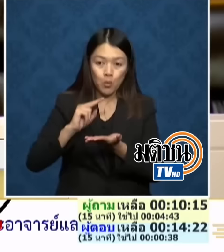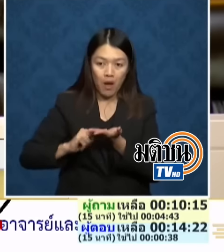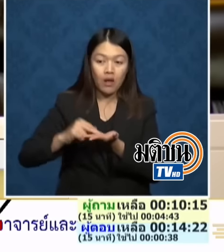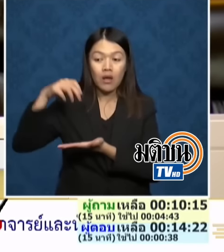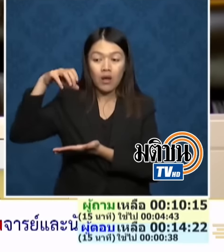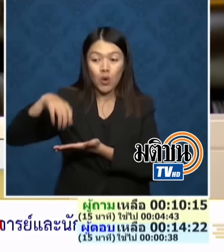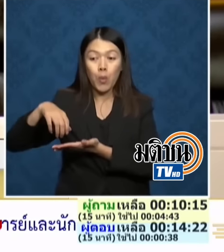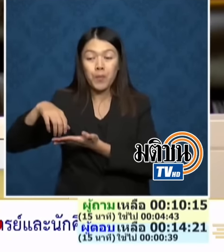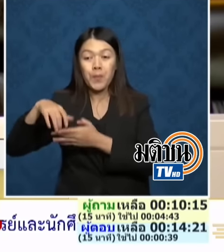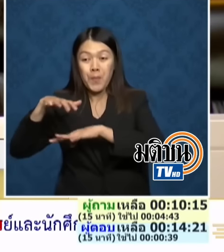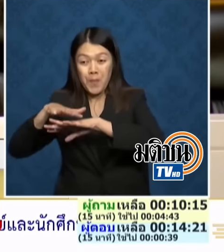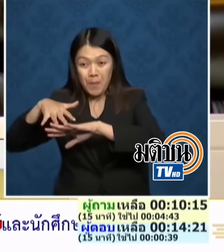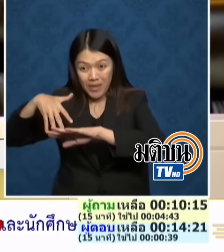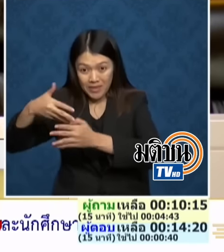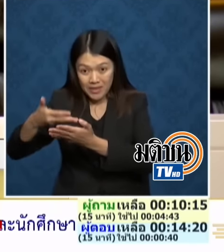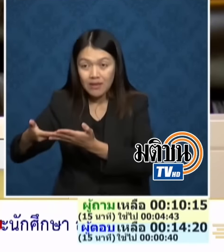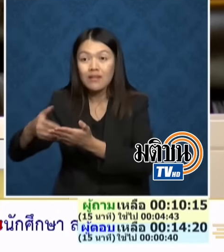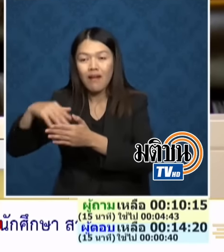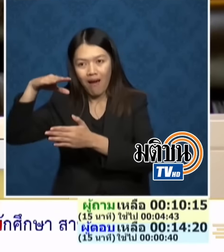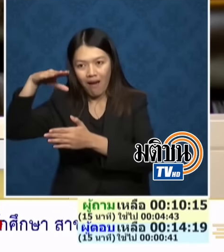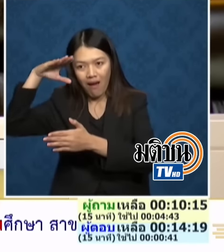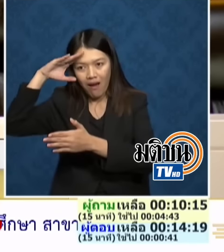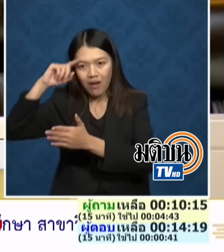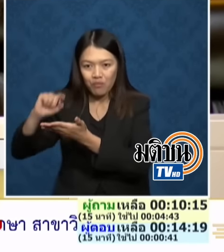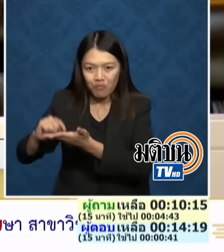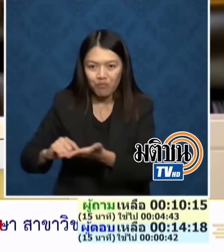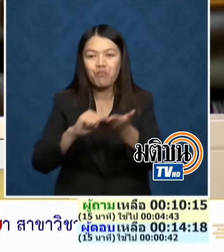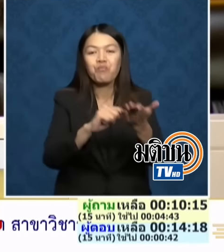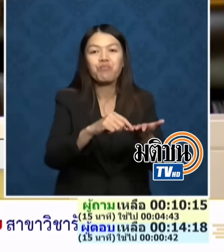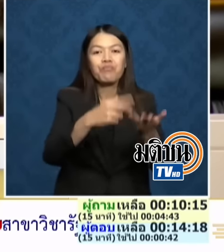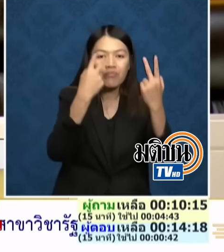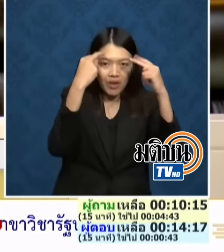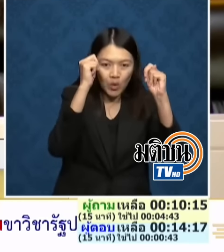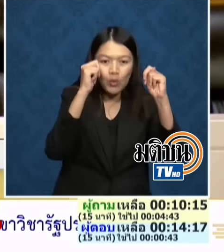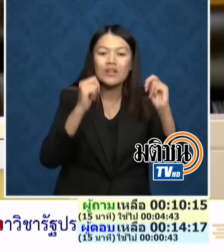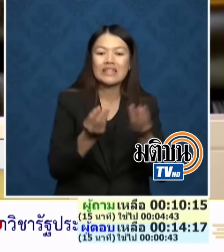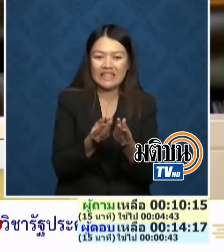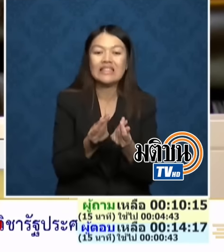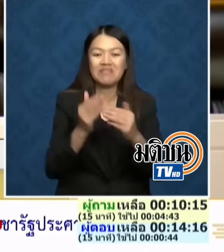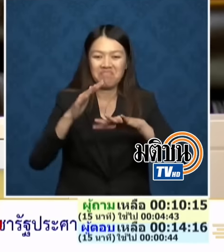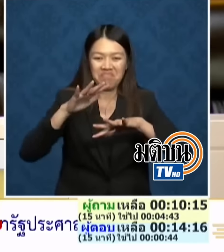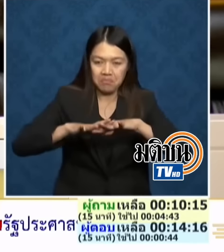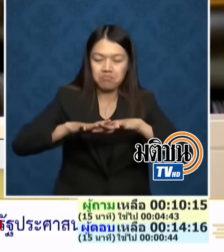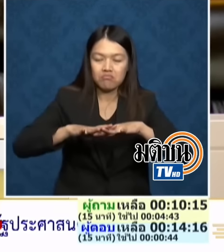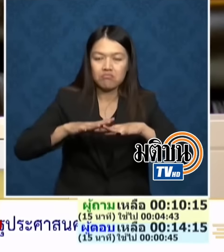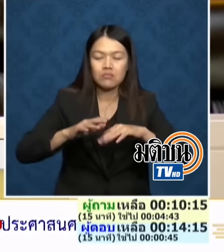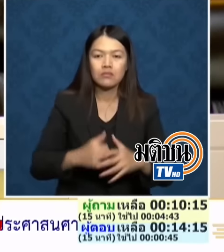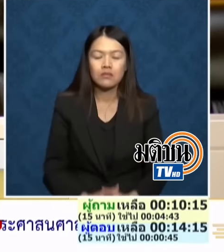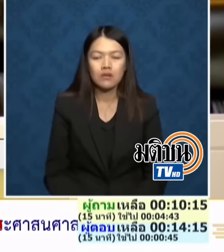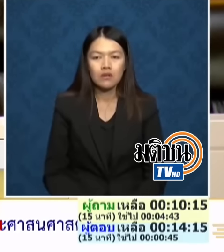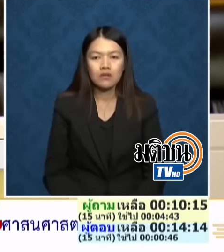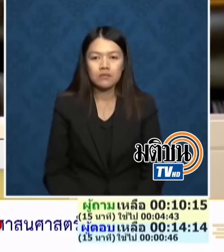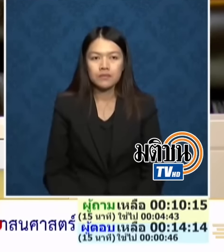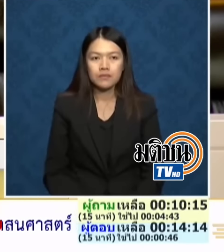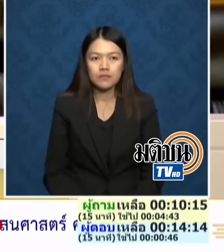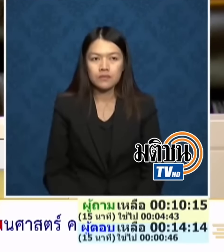กรมแนตธหารทำรายงานหอท่นายคก่อนีทดิน นทมข้อพิพาดนะครับท่านถามวามีผล